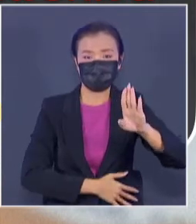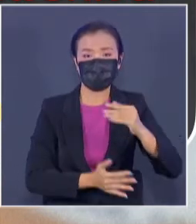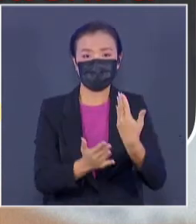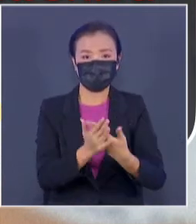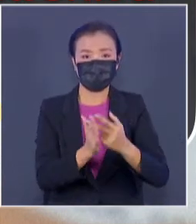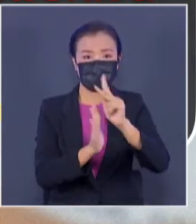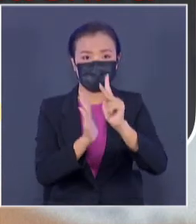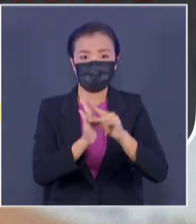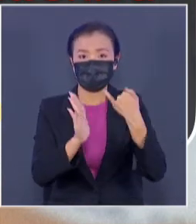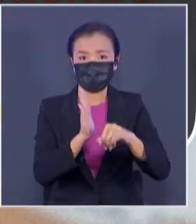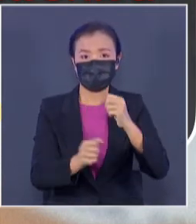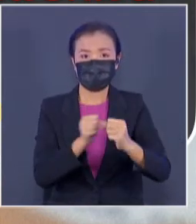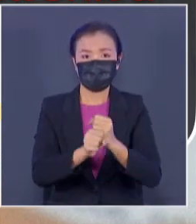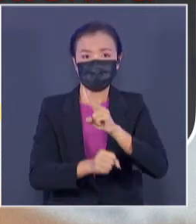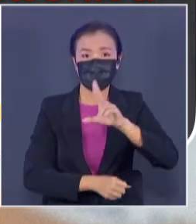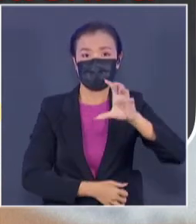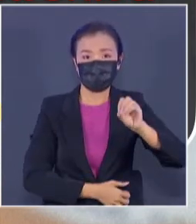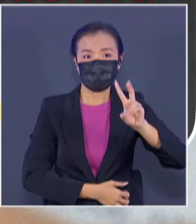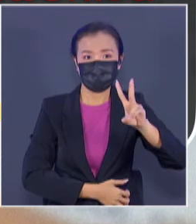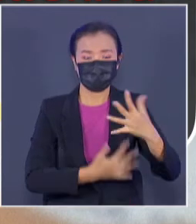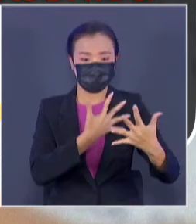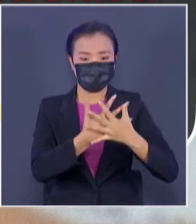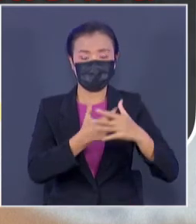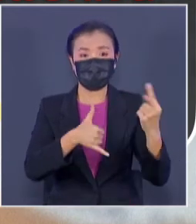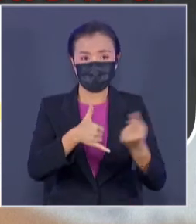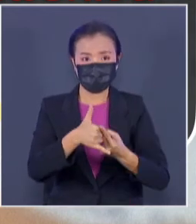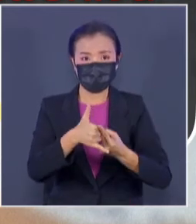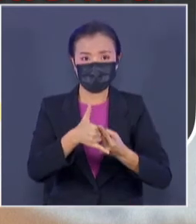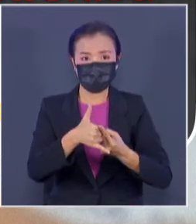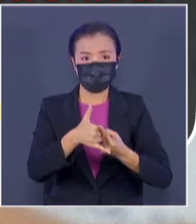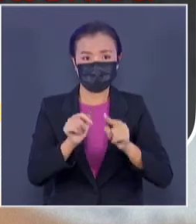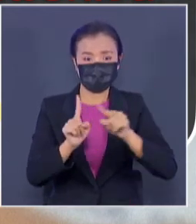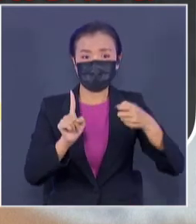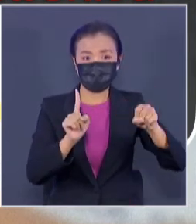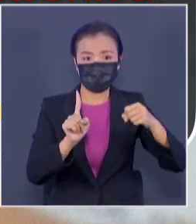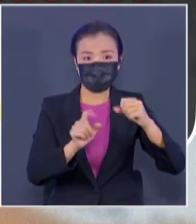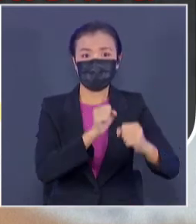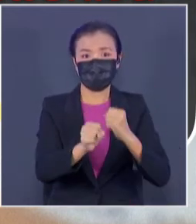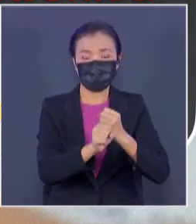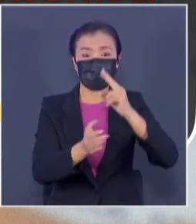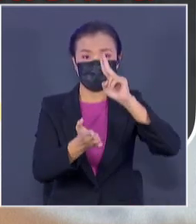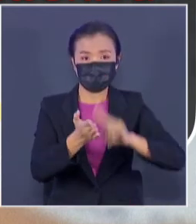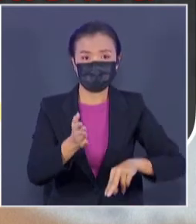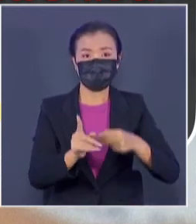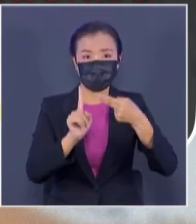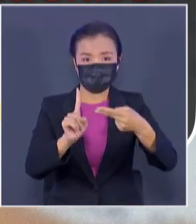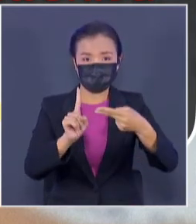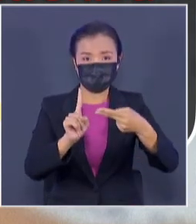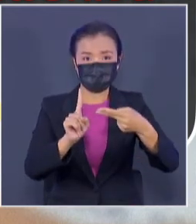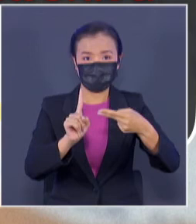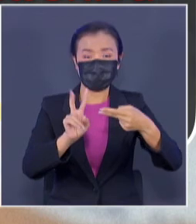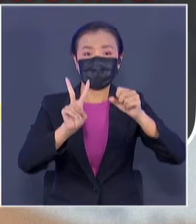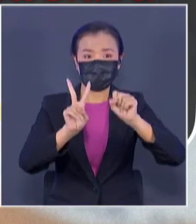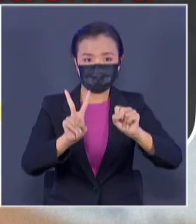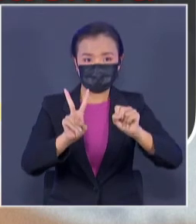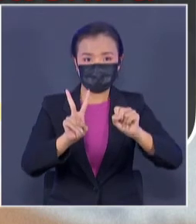ศ. 2542มีโทษจำคุกตั้งแต่1ถึง10ปีหรือปรับตั้งแต่ 10,000 ถึง 200,000 บ